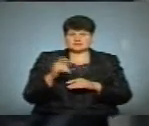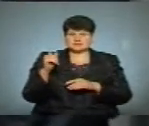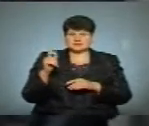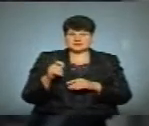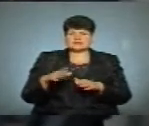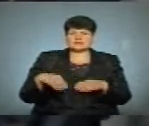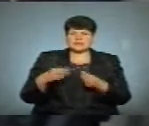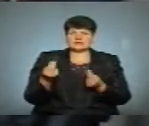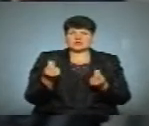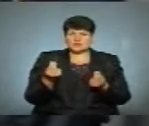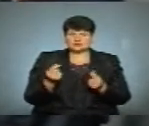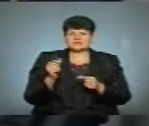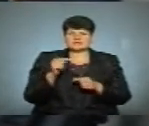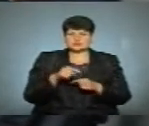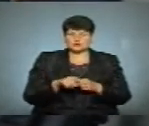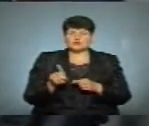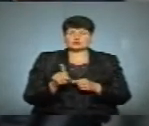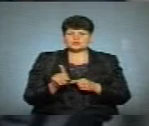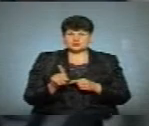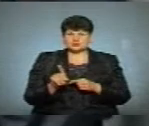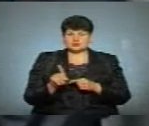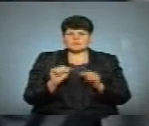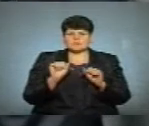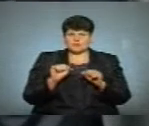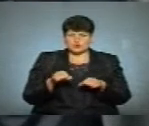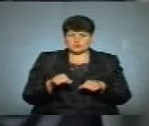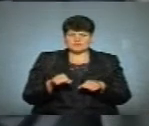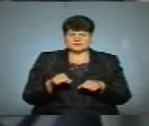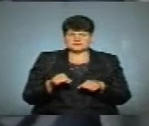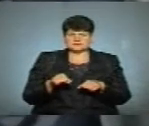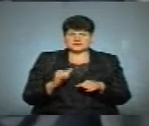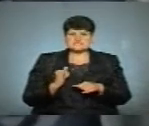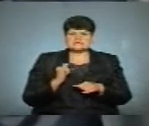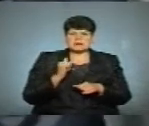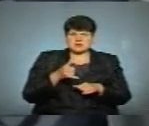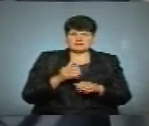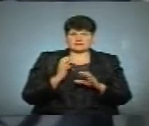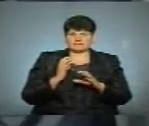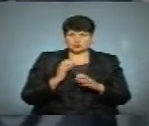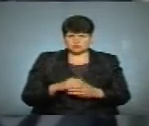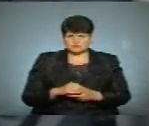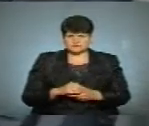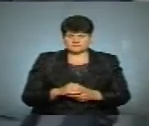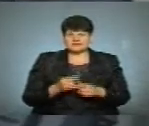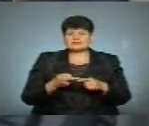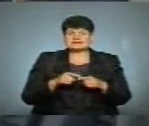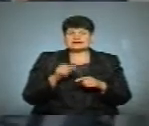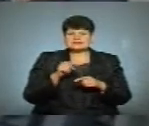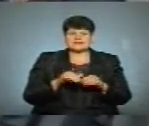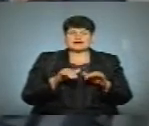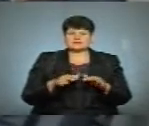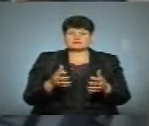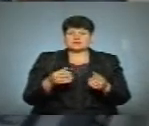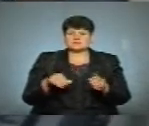надали кошти для того, щоб могли заправити автобуси. На цій акції